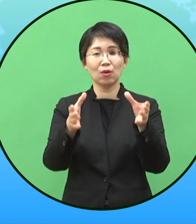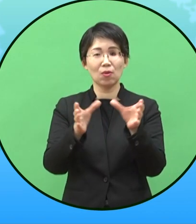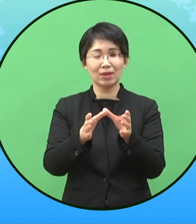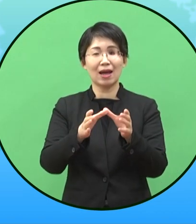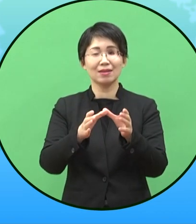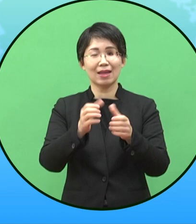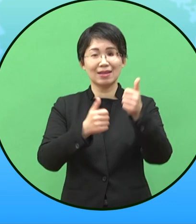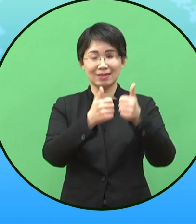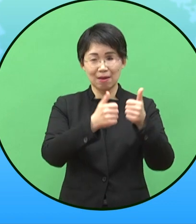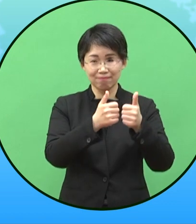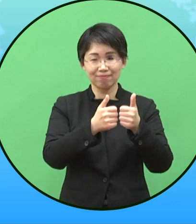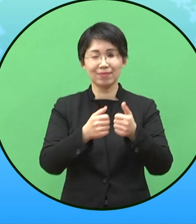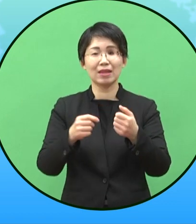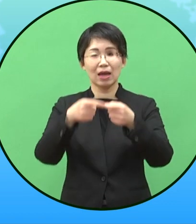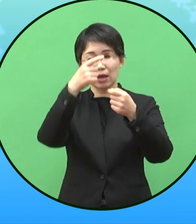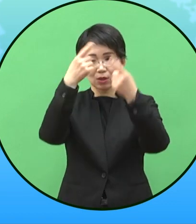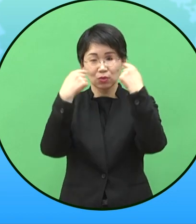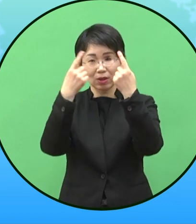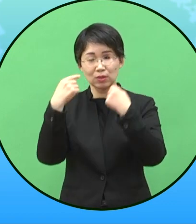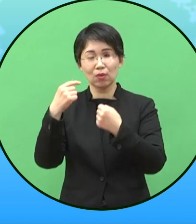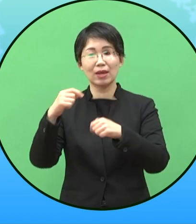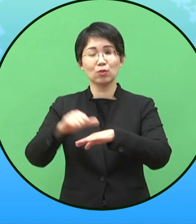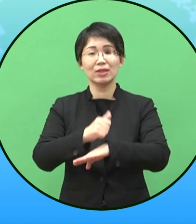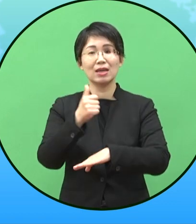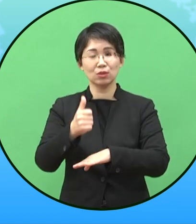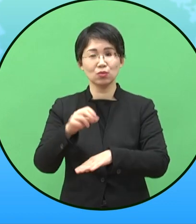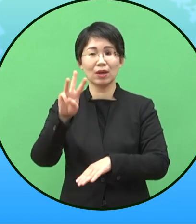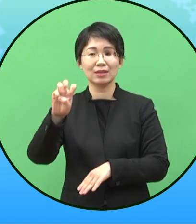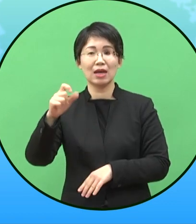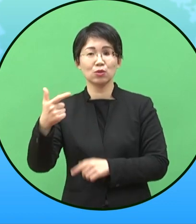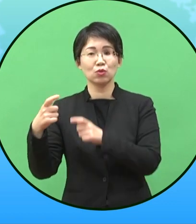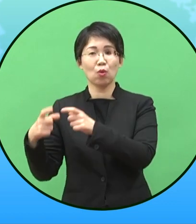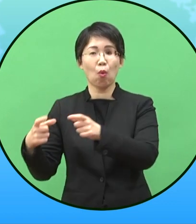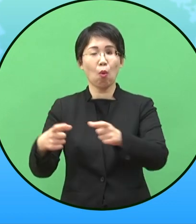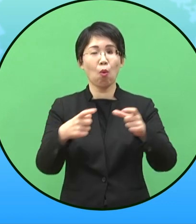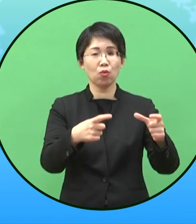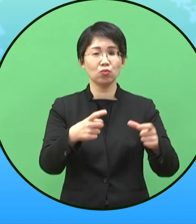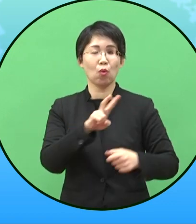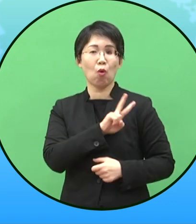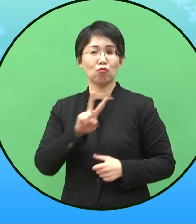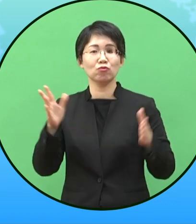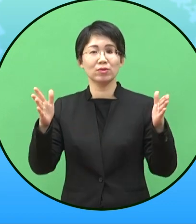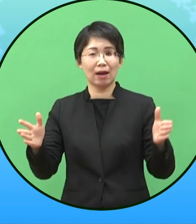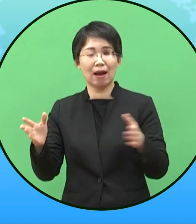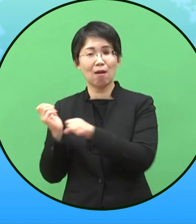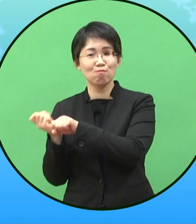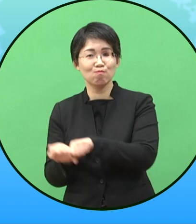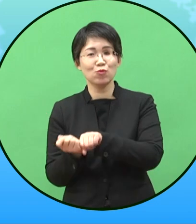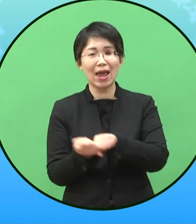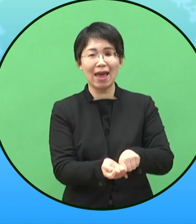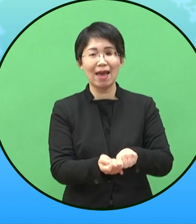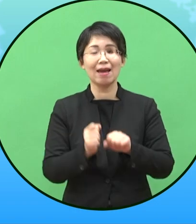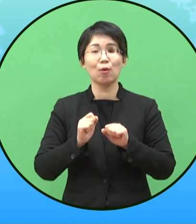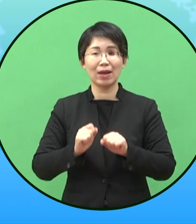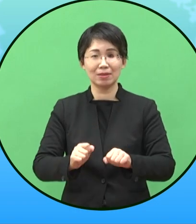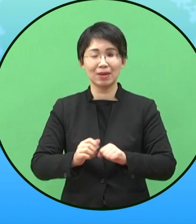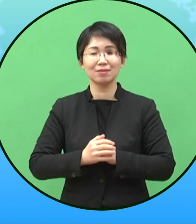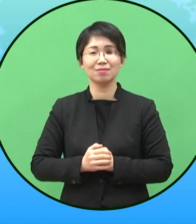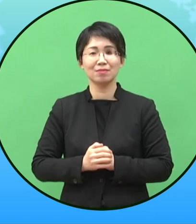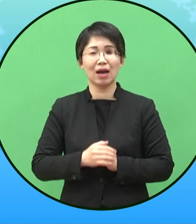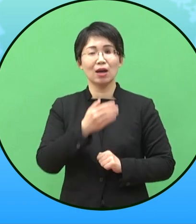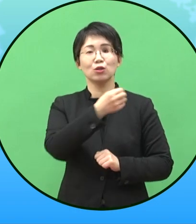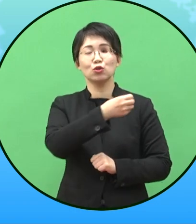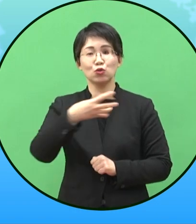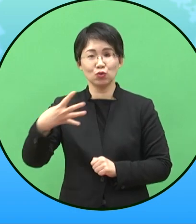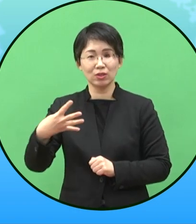でそれぞれの選手が36ホールを2日間かけてプレーします。順位